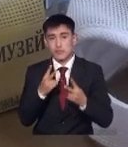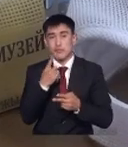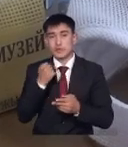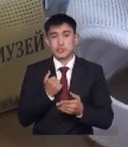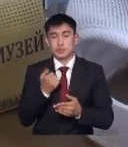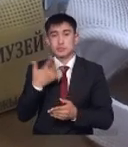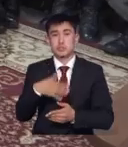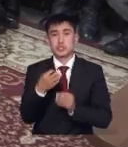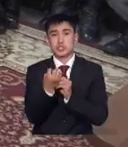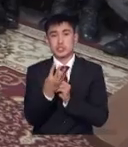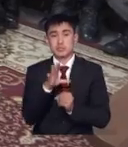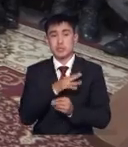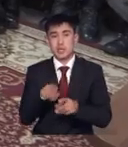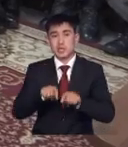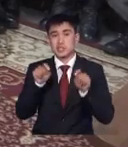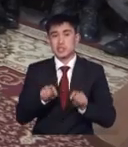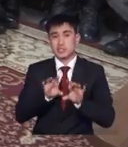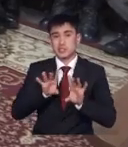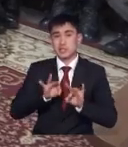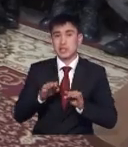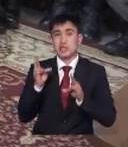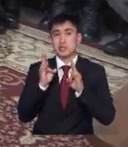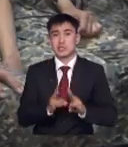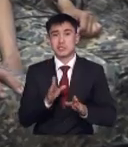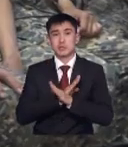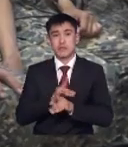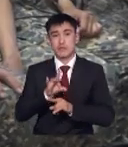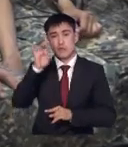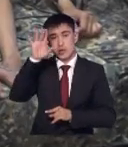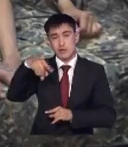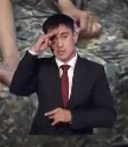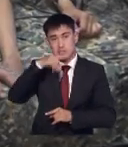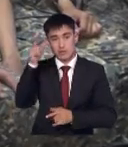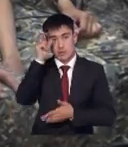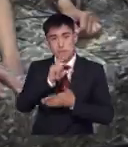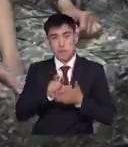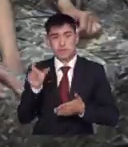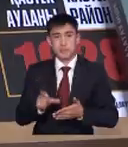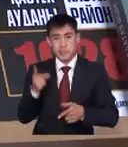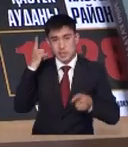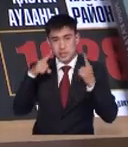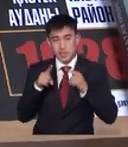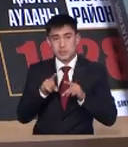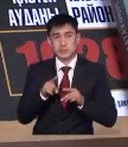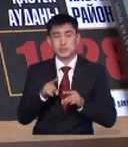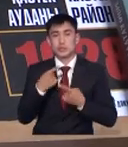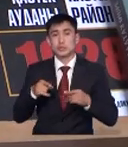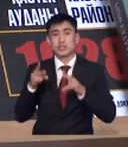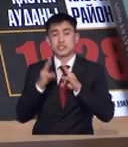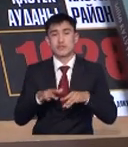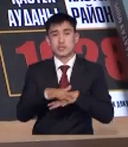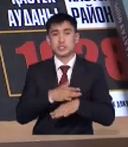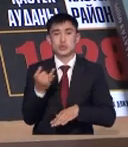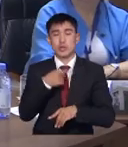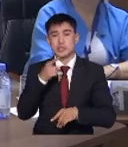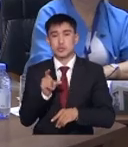части 5514 были раскрыты детали трагической смерти великого казахского поэта. Сотрудники музея также поведали и о других жертвах репрессий.